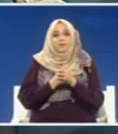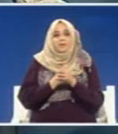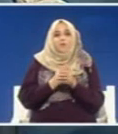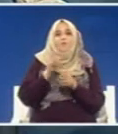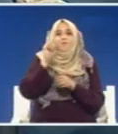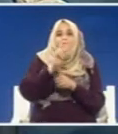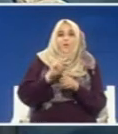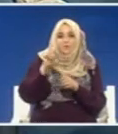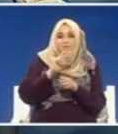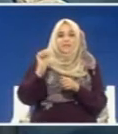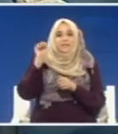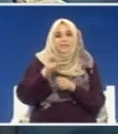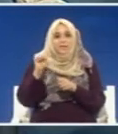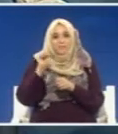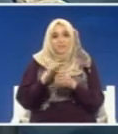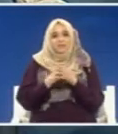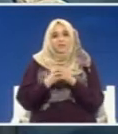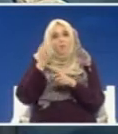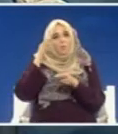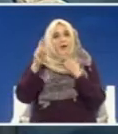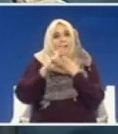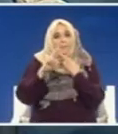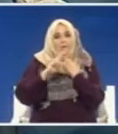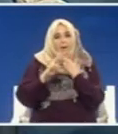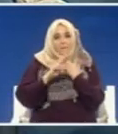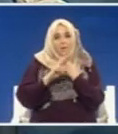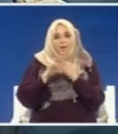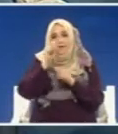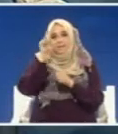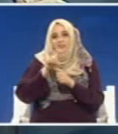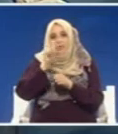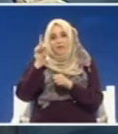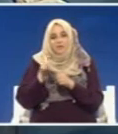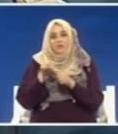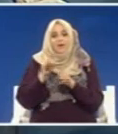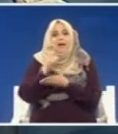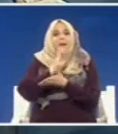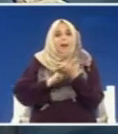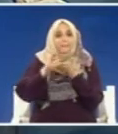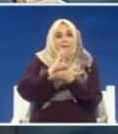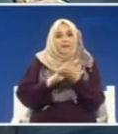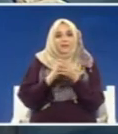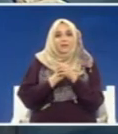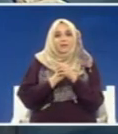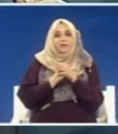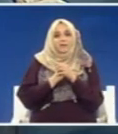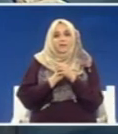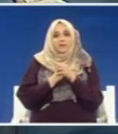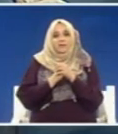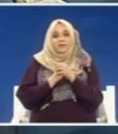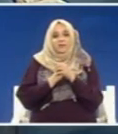الجمعة والسبت في الإجابة عن الأسئلة المرسلة عبر البريد الإلكتروني. ما المفترض يونس